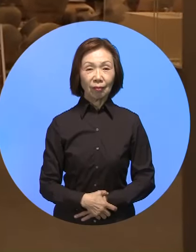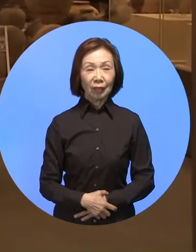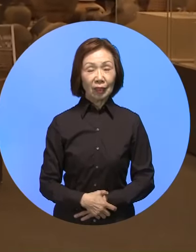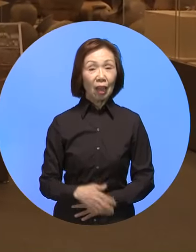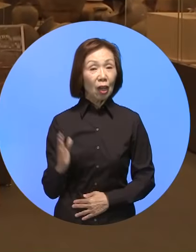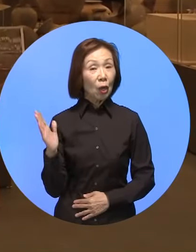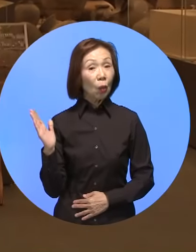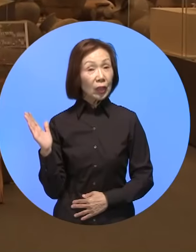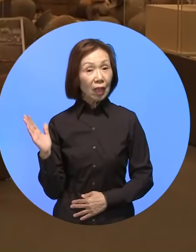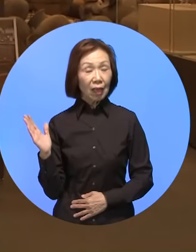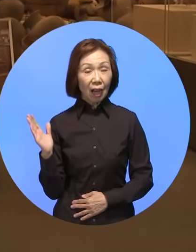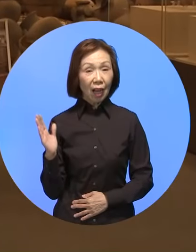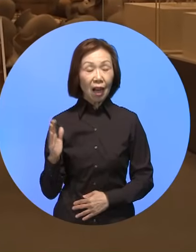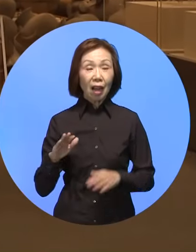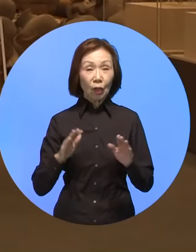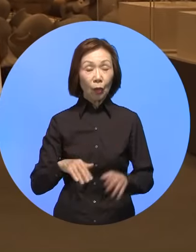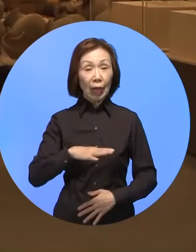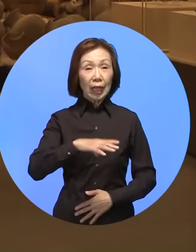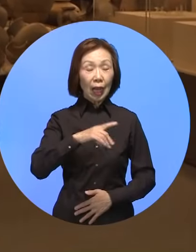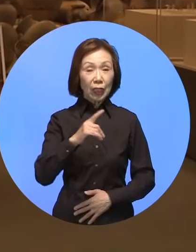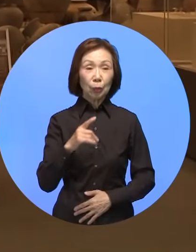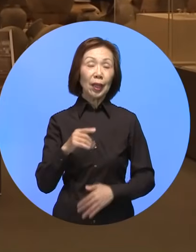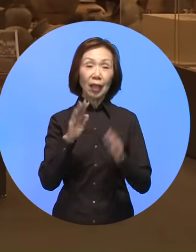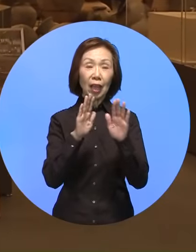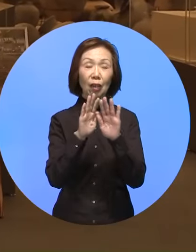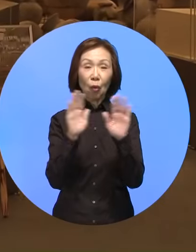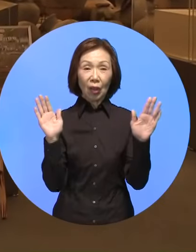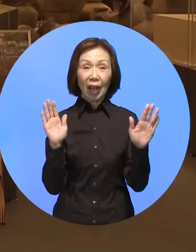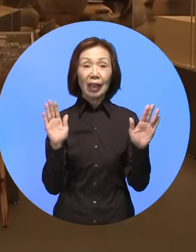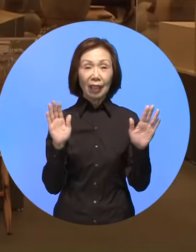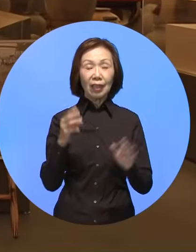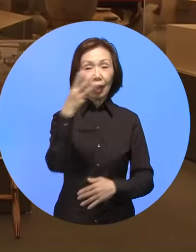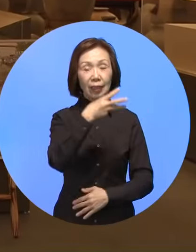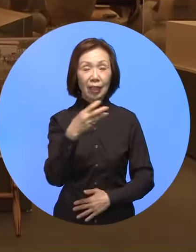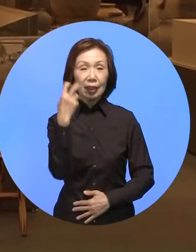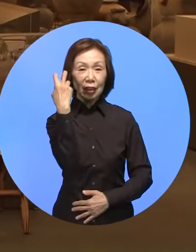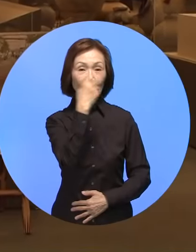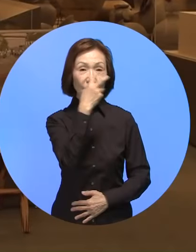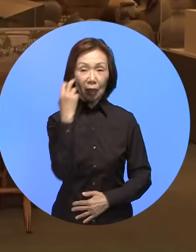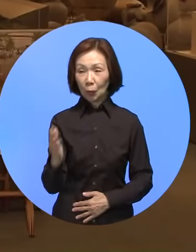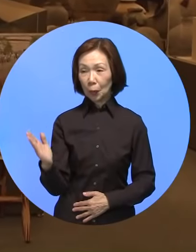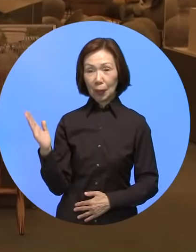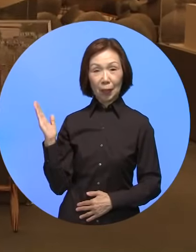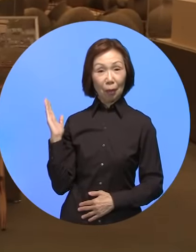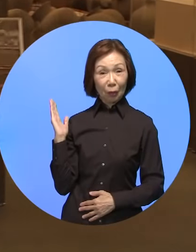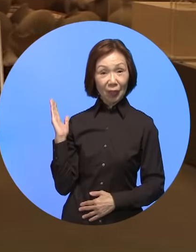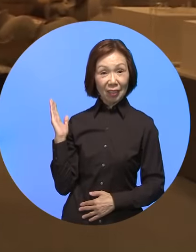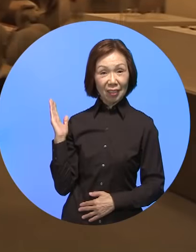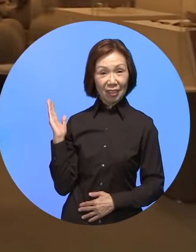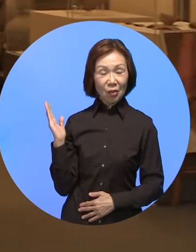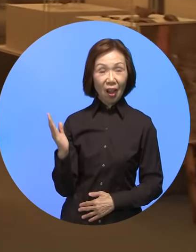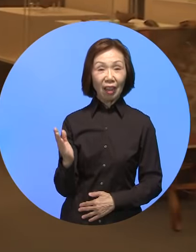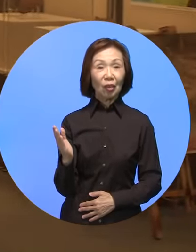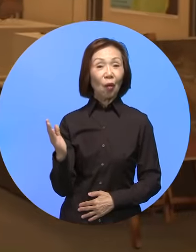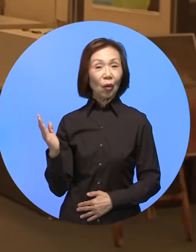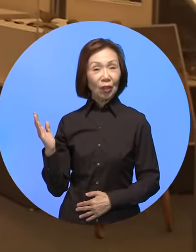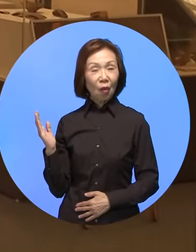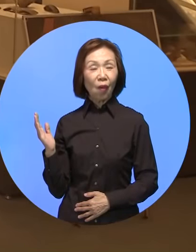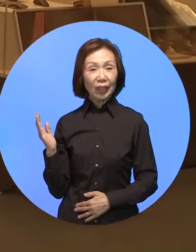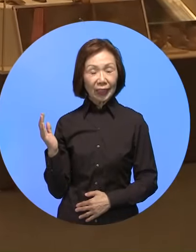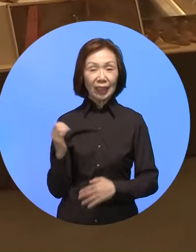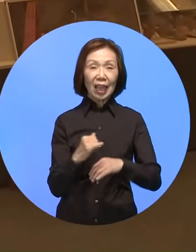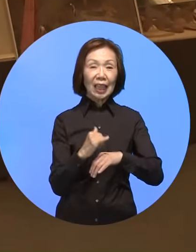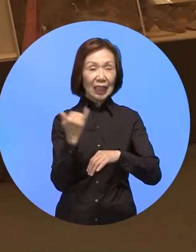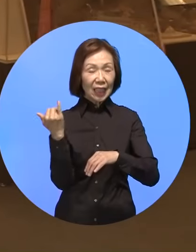そしてこちらが今回初公開となった第3次調査の展示発表ですご覧の通り単二枚